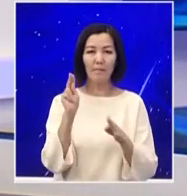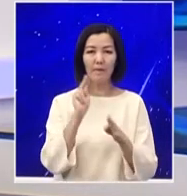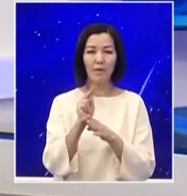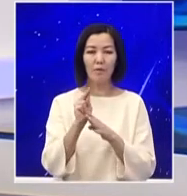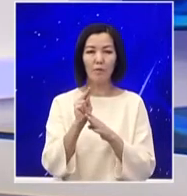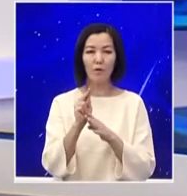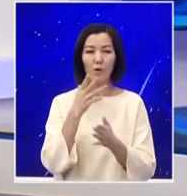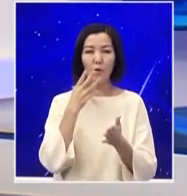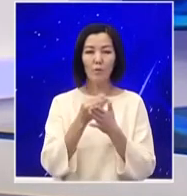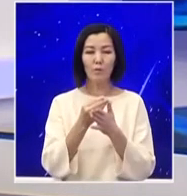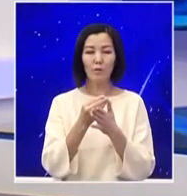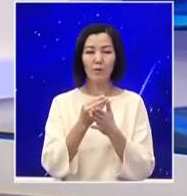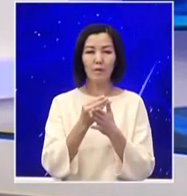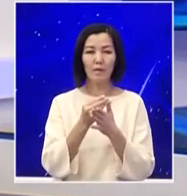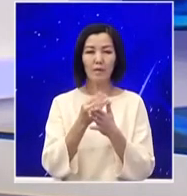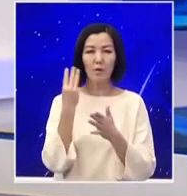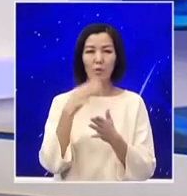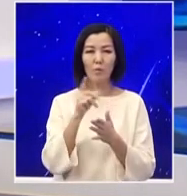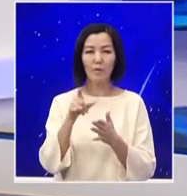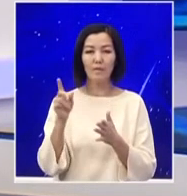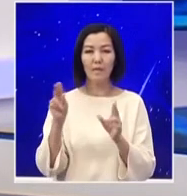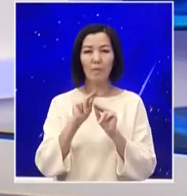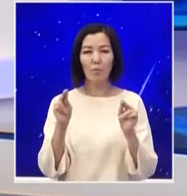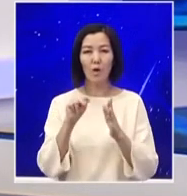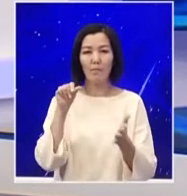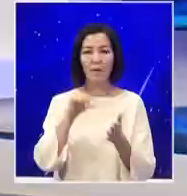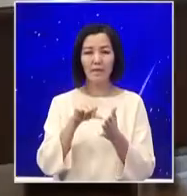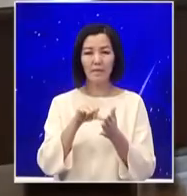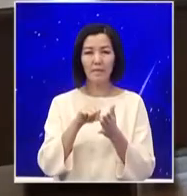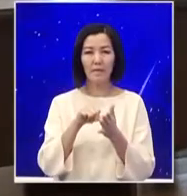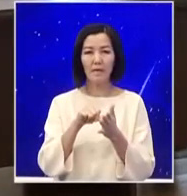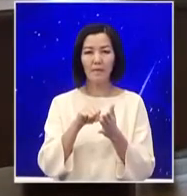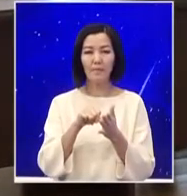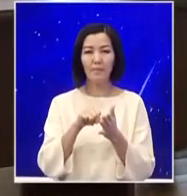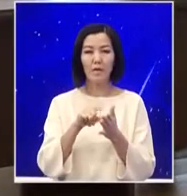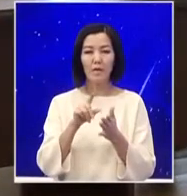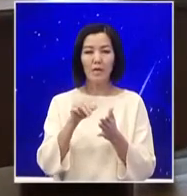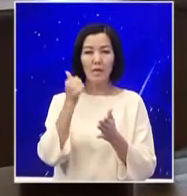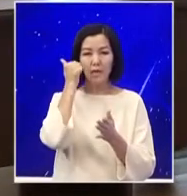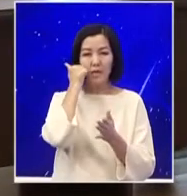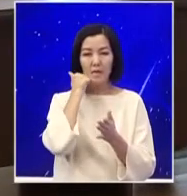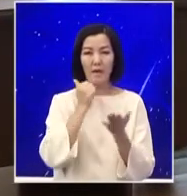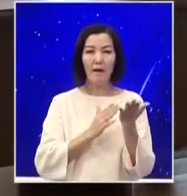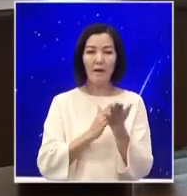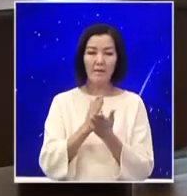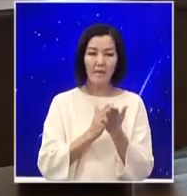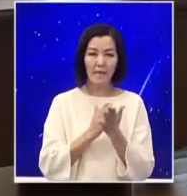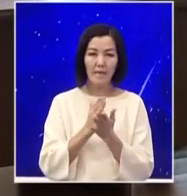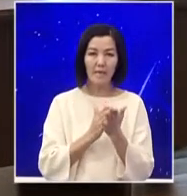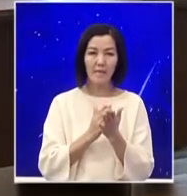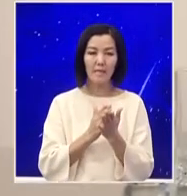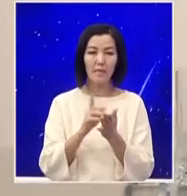аса ғұмырын сарп еткен 30-дан аса мұғалім келді. Олар соңынан ерген әріптестерімен еркін пікір алмасып, ашық алаң